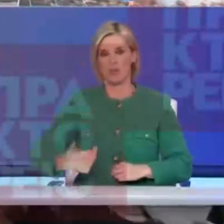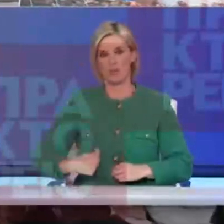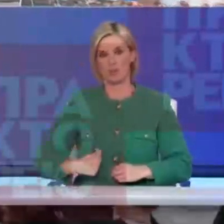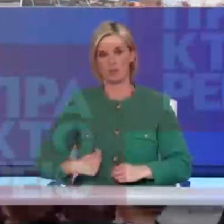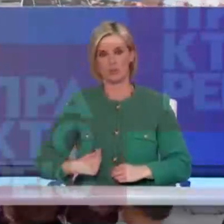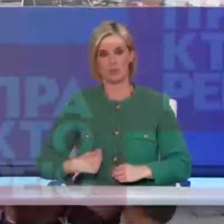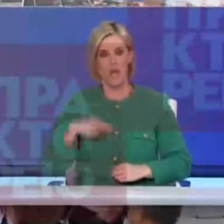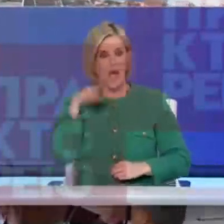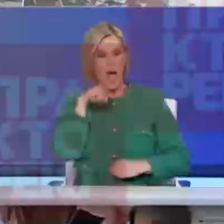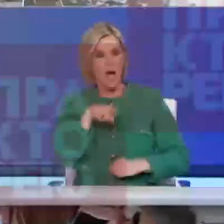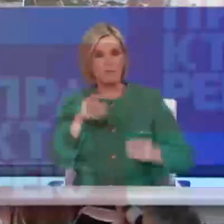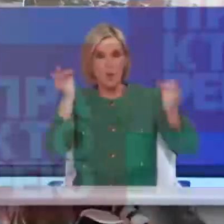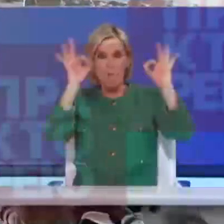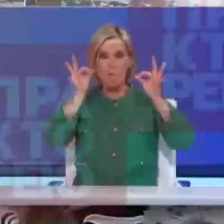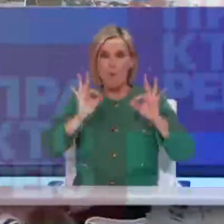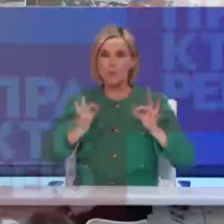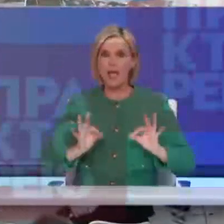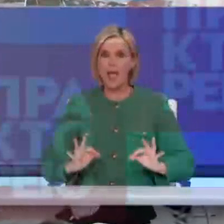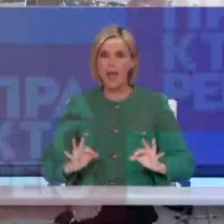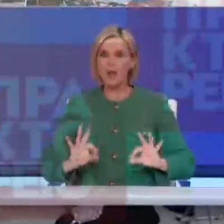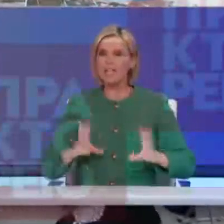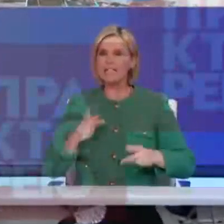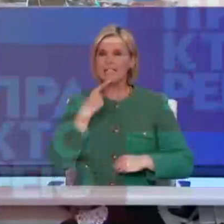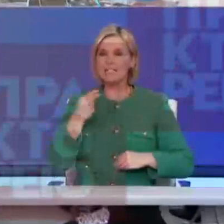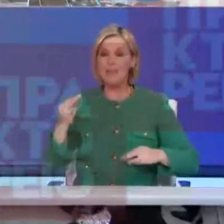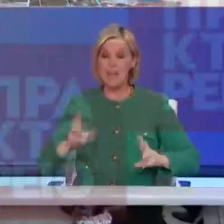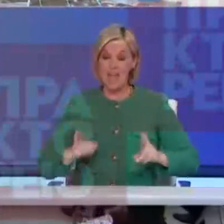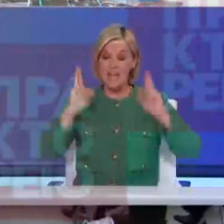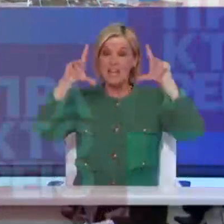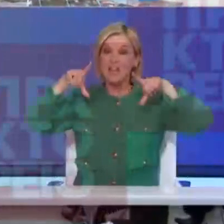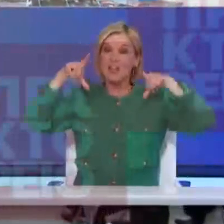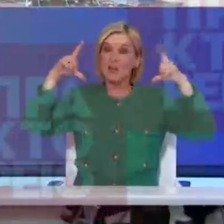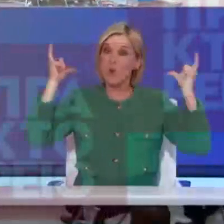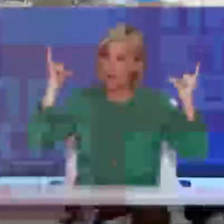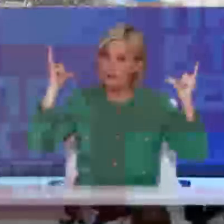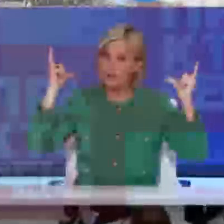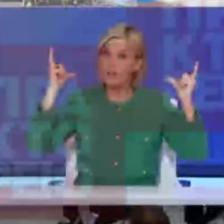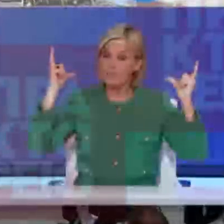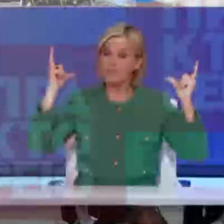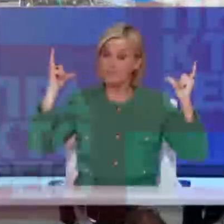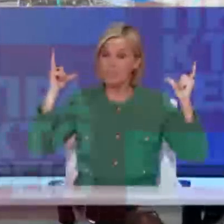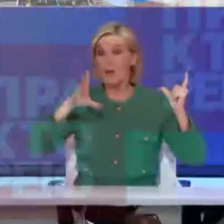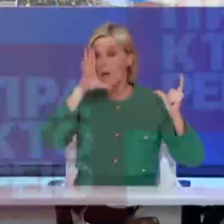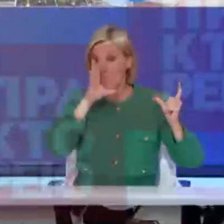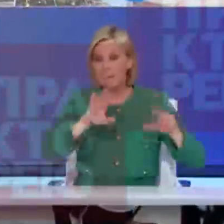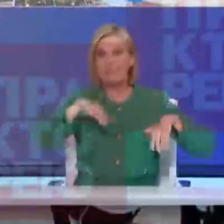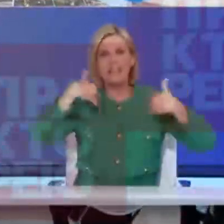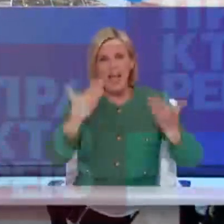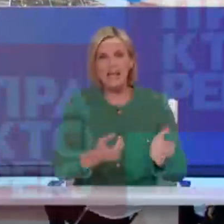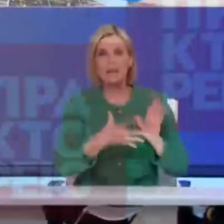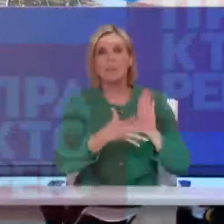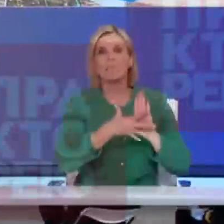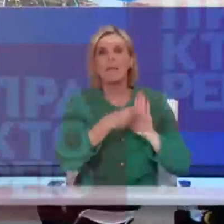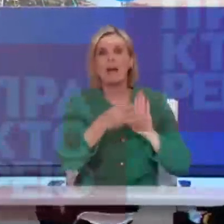μοντέλο ενεργειακής δημοκρατίας μπορεί και πρέπει να αποτελέσει πρότυπο για κάθε